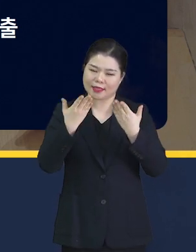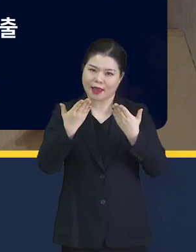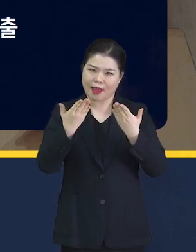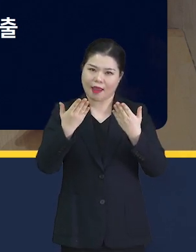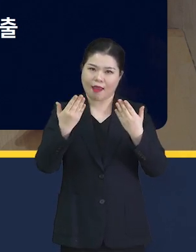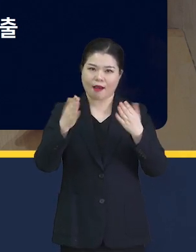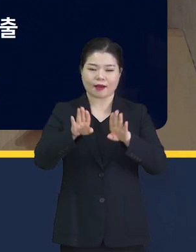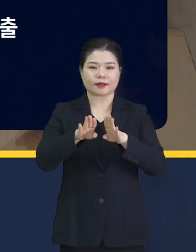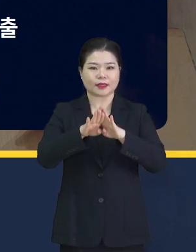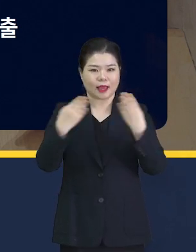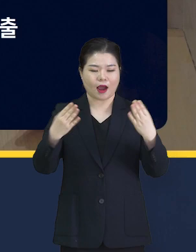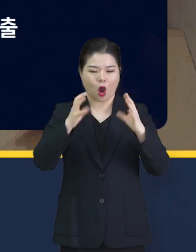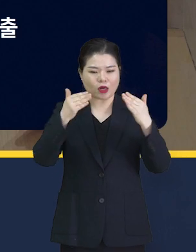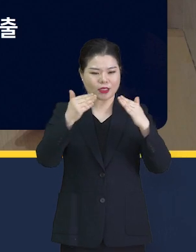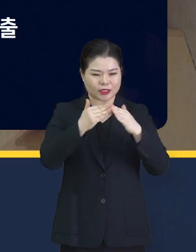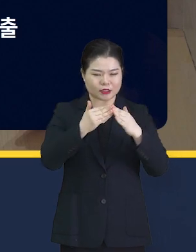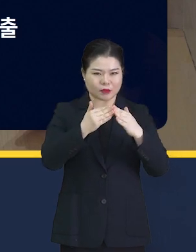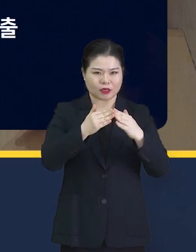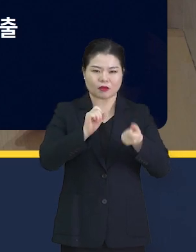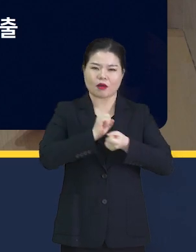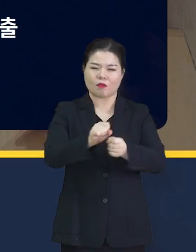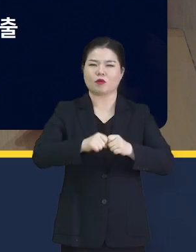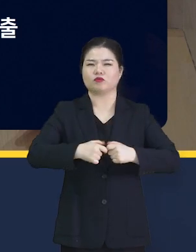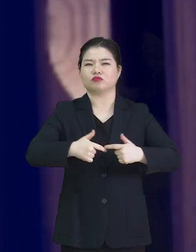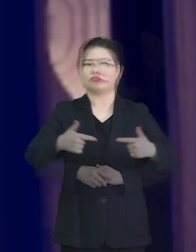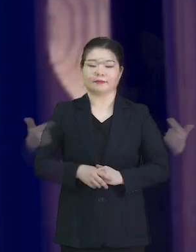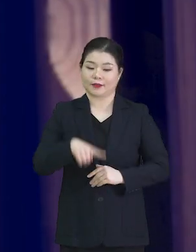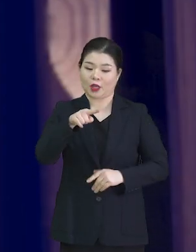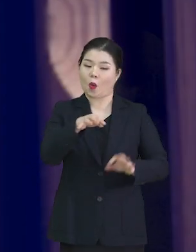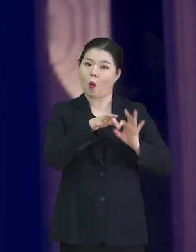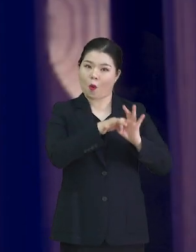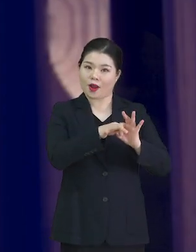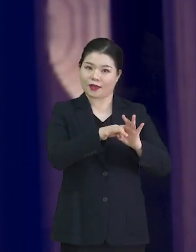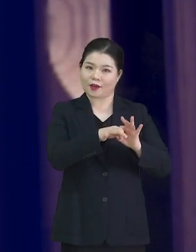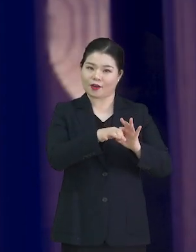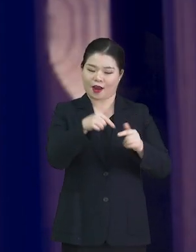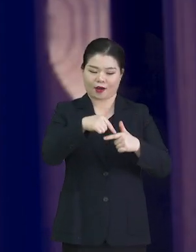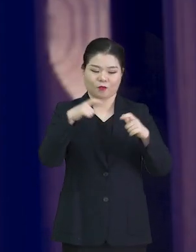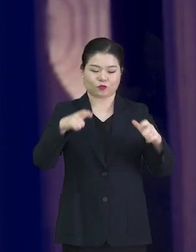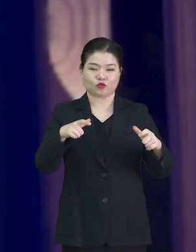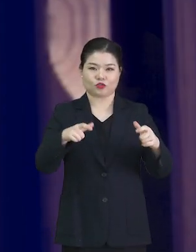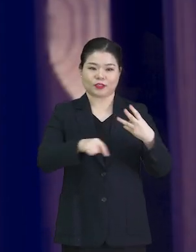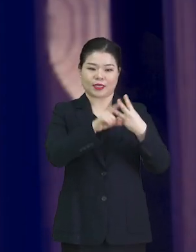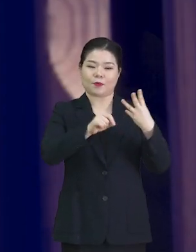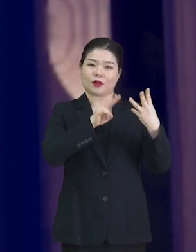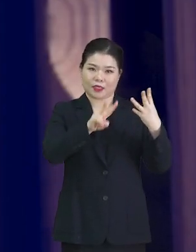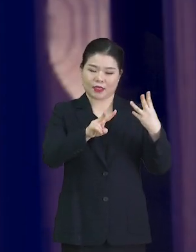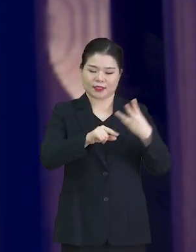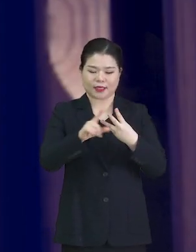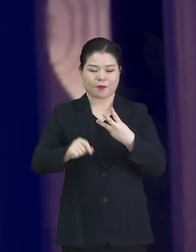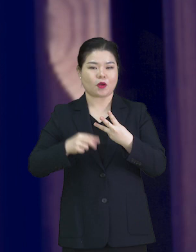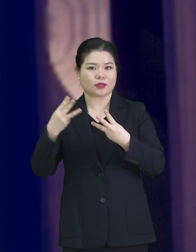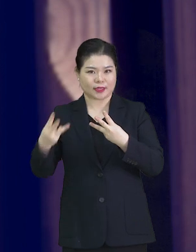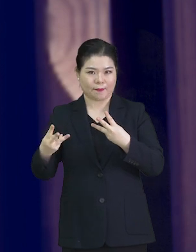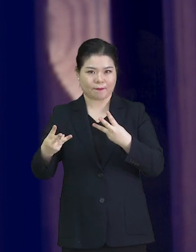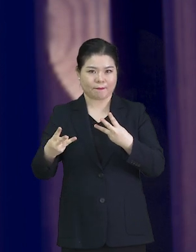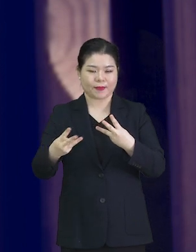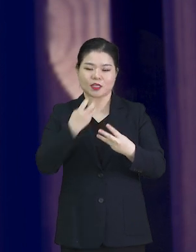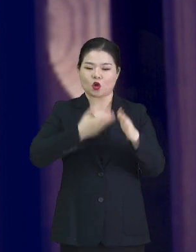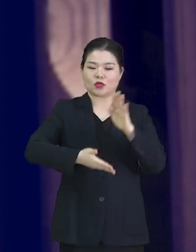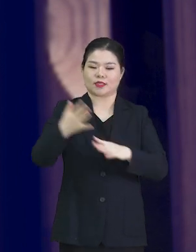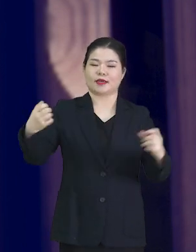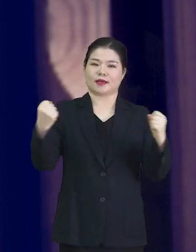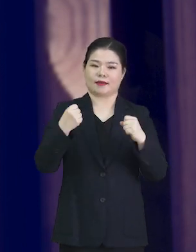맞은 어린이집에서 감염이 확산되는 양상입니다. 이와 관련 우리 강남구는 지난 2일과 3일 서울시와